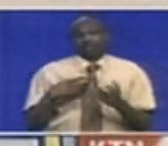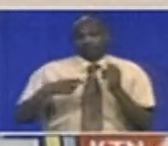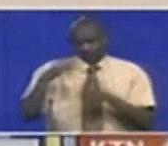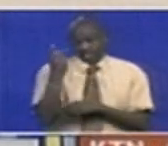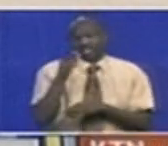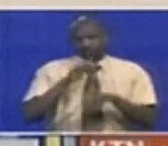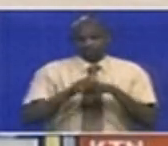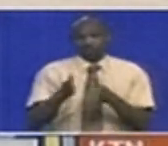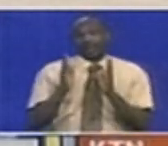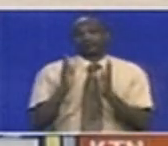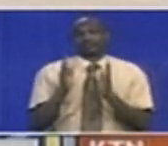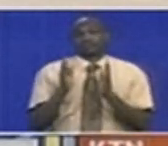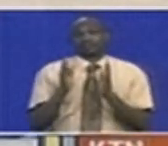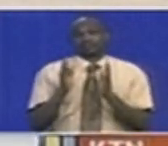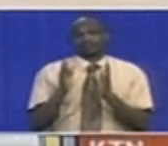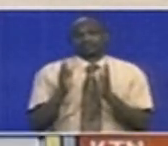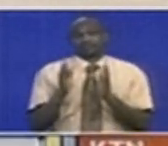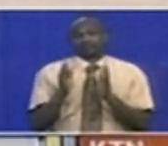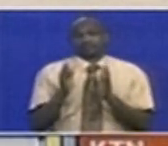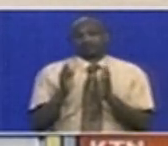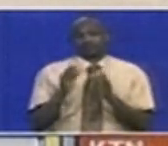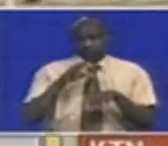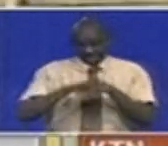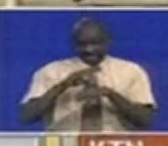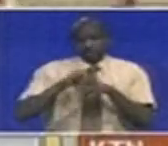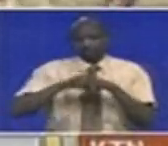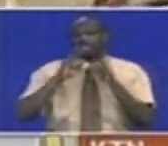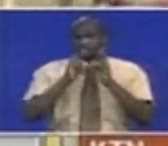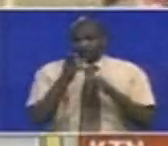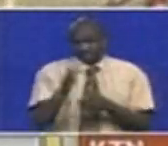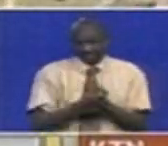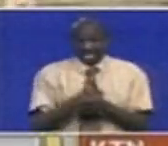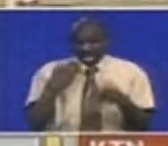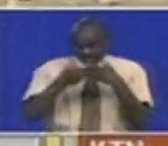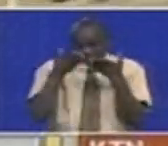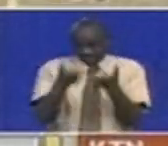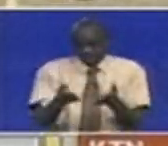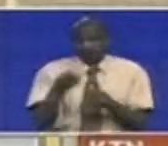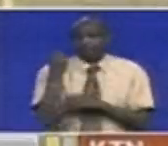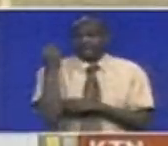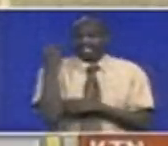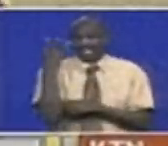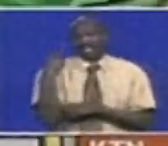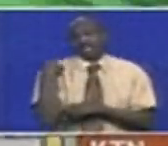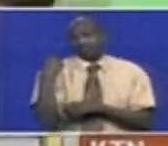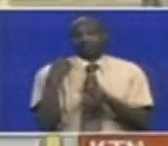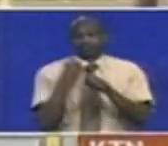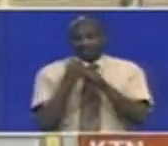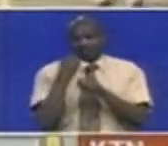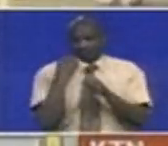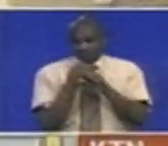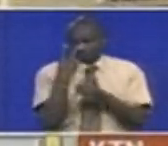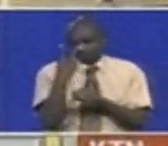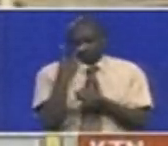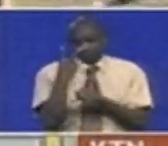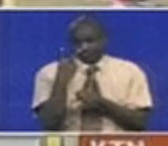njia ya kuwa tutakuwa tunapata matokeo mazuri. Kufikia sasa Bandari iko katika nafasi ya 12 kwenye jedwali la ligi